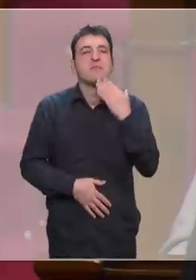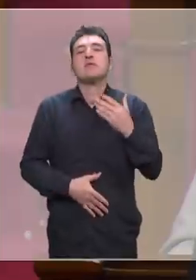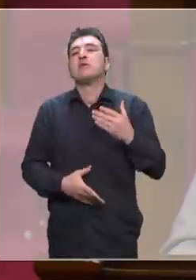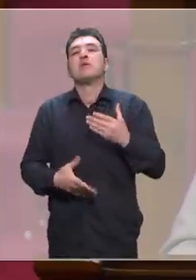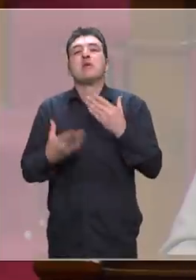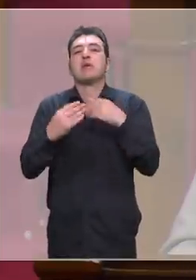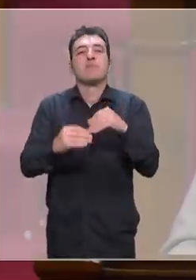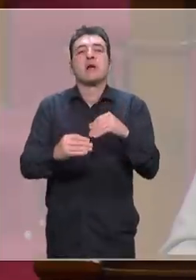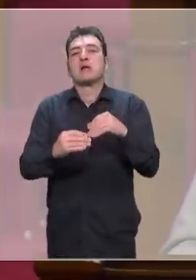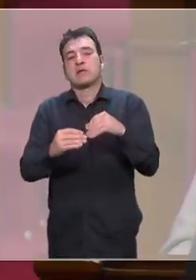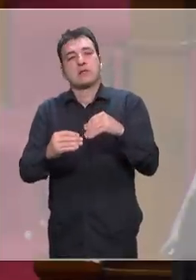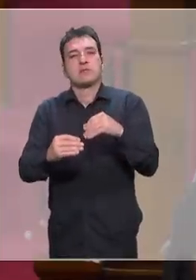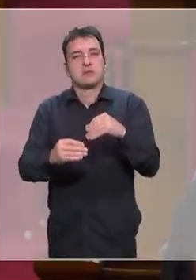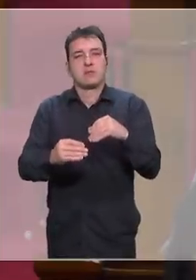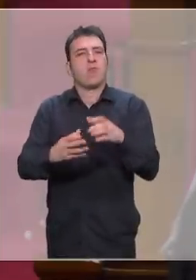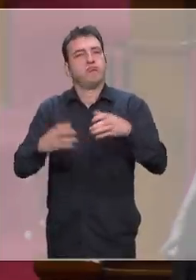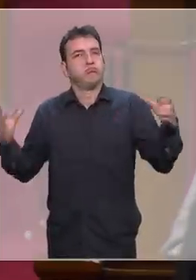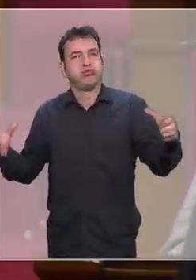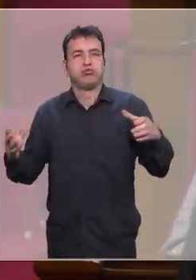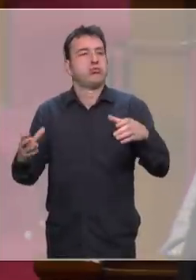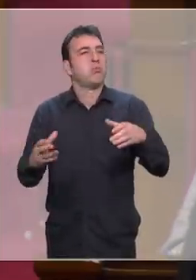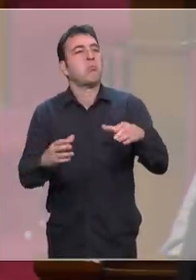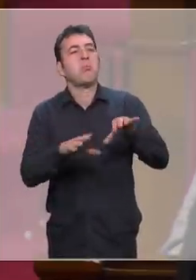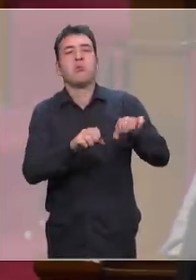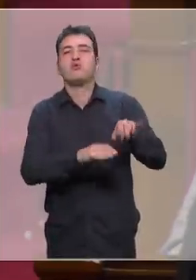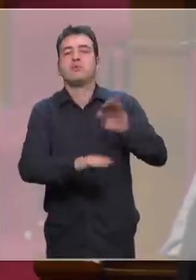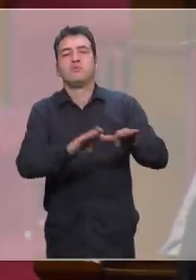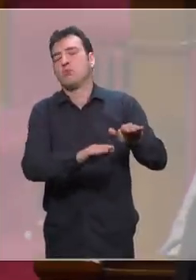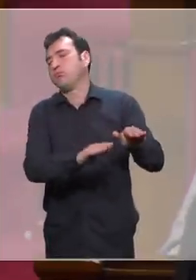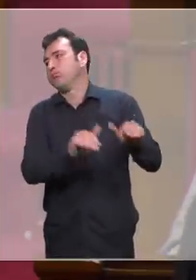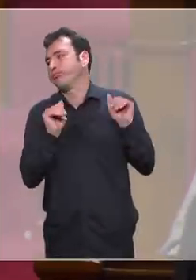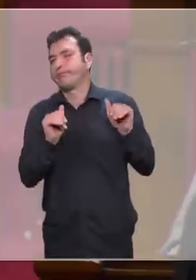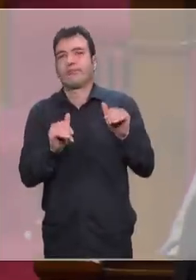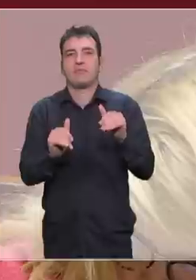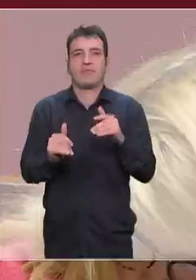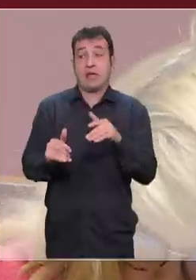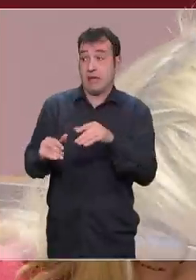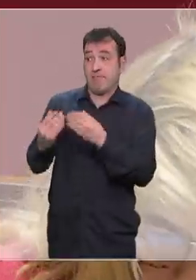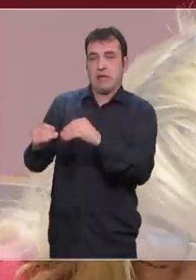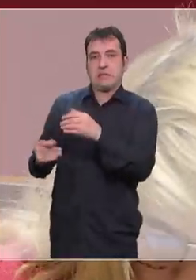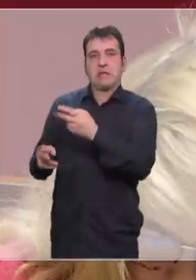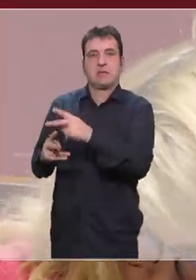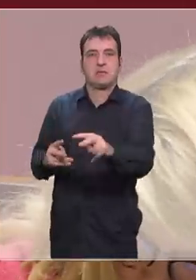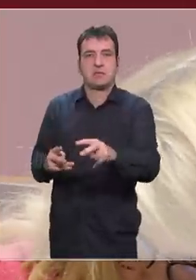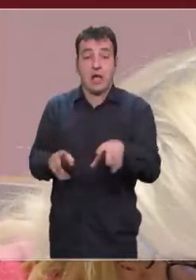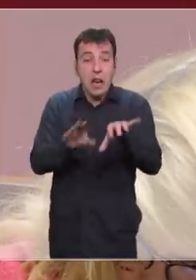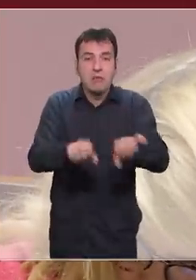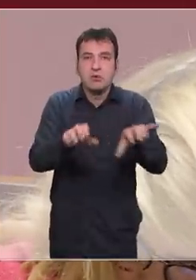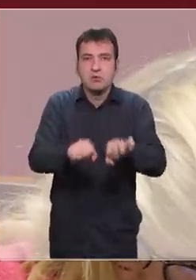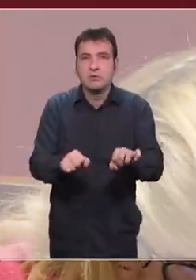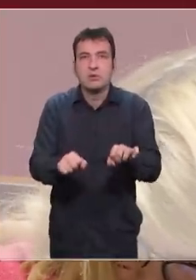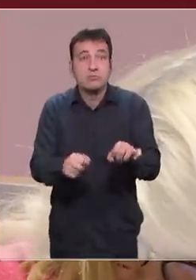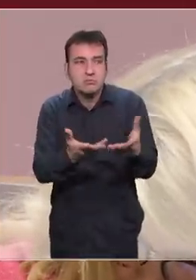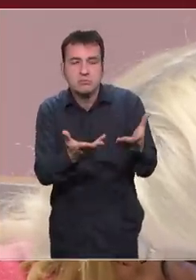magasins spécialisés sont en danger, que reste-t-il aux producteurs ? Pour certains, 70% de leurs débouchés risquent de